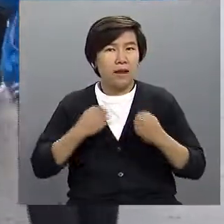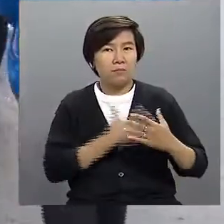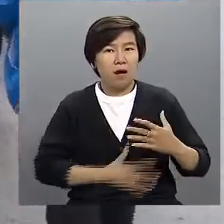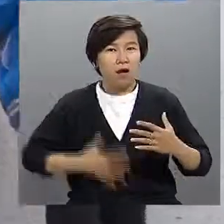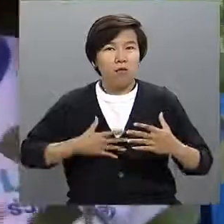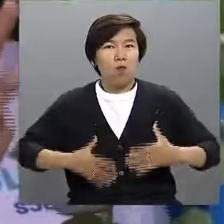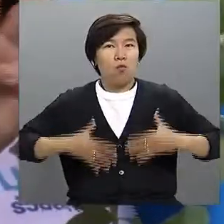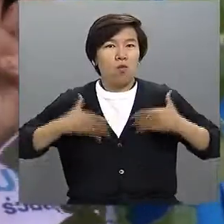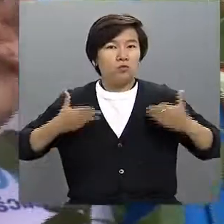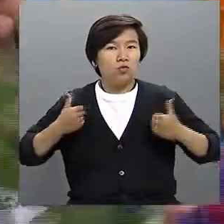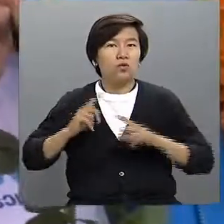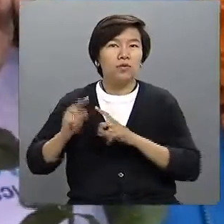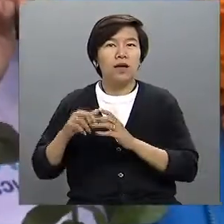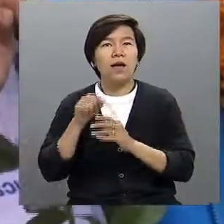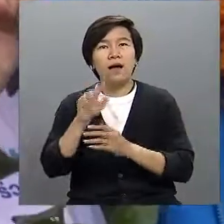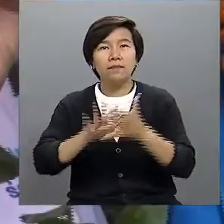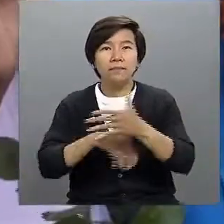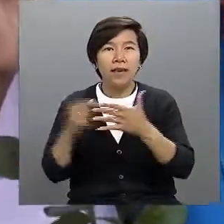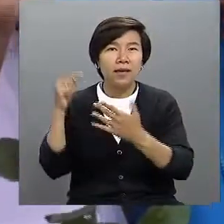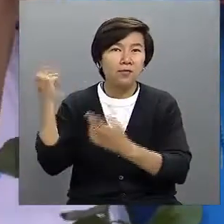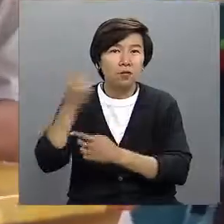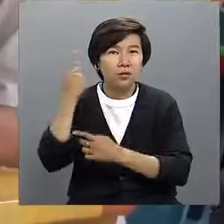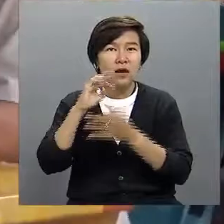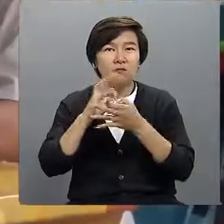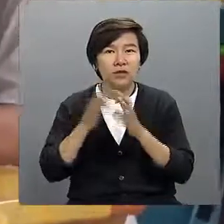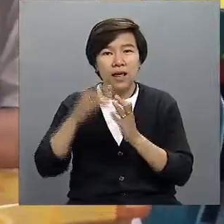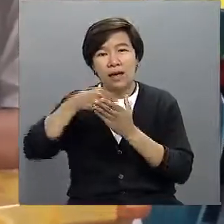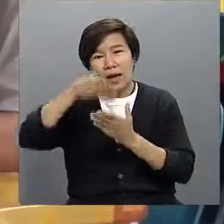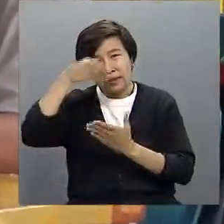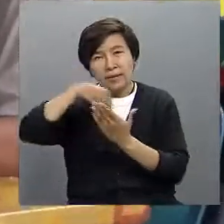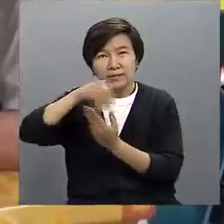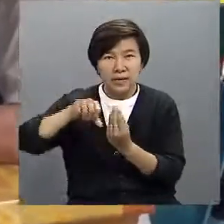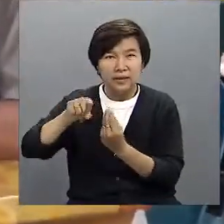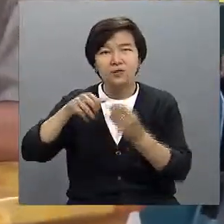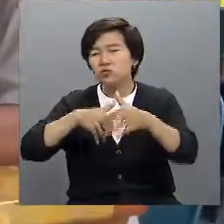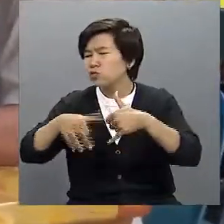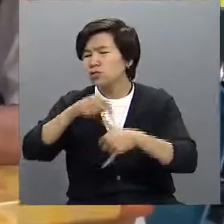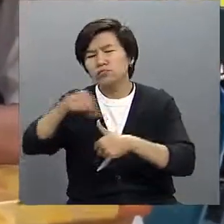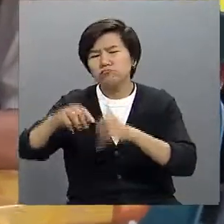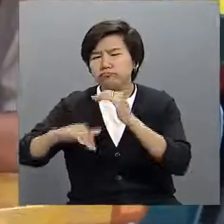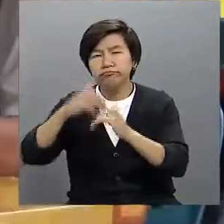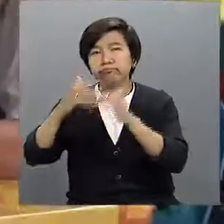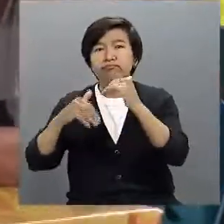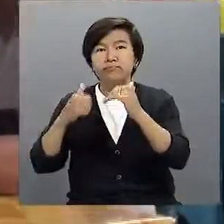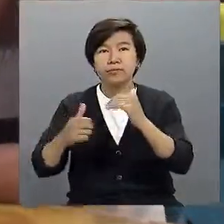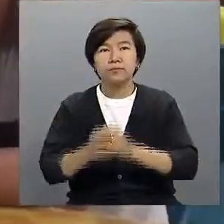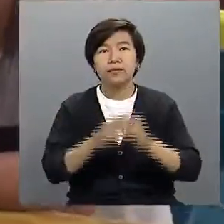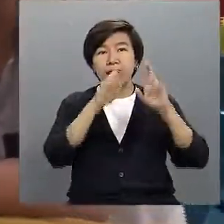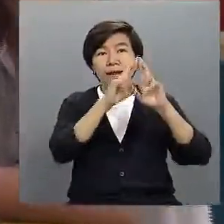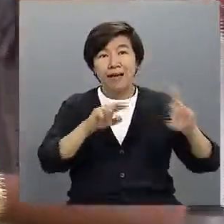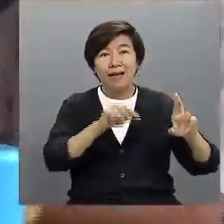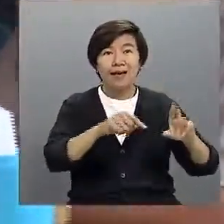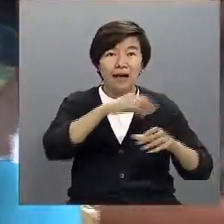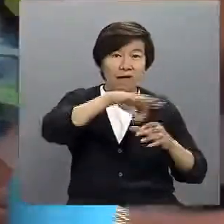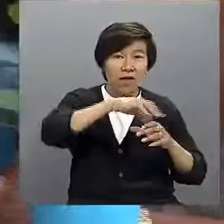งเรื่องการพัฒนาท่องเที่ยวกีฬาศึกษาและเศรษฐกิจชุมชนทั้งนี้สภากาแฟในหลายพื้นที่ของจังหวัดสงขลาต่าง